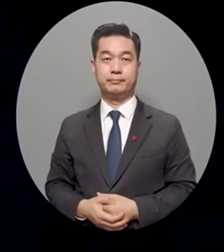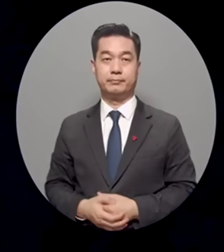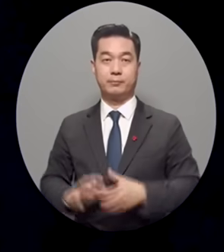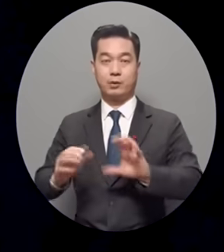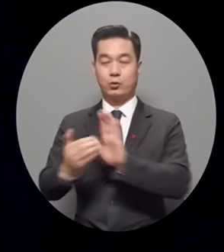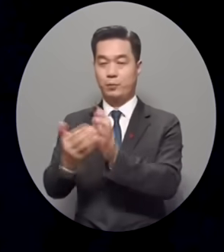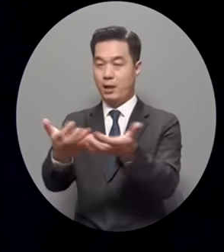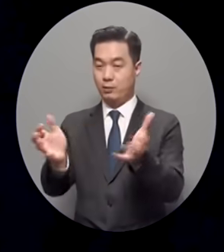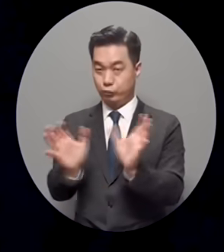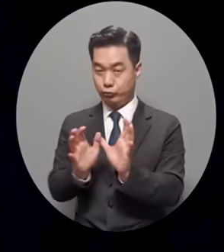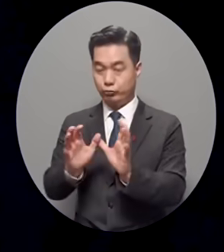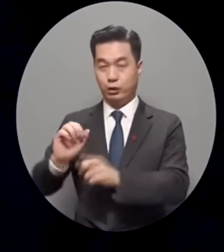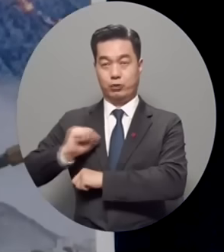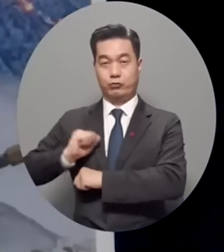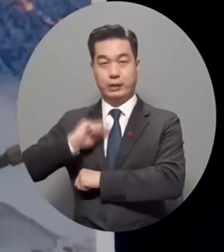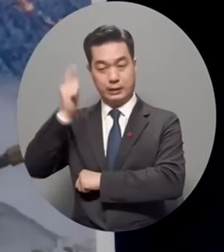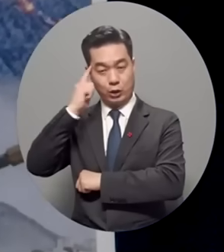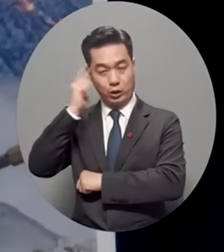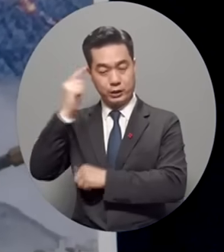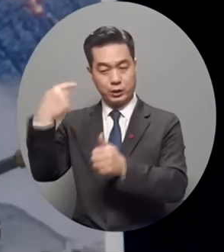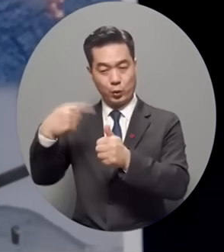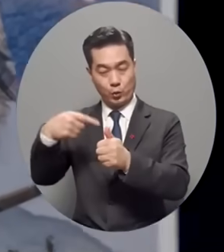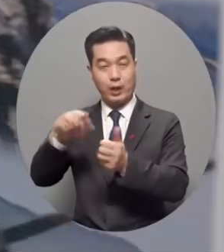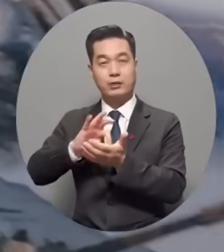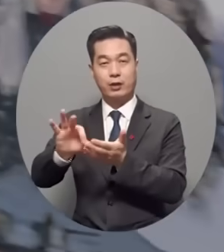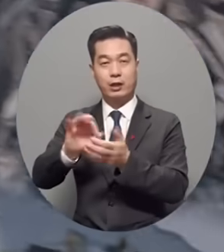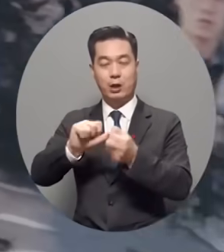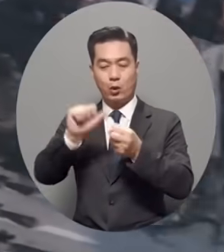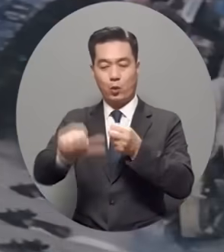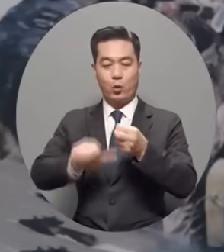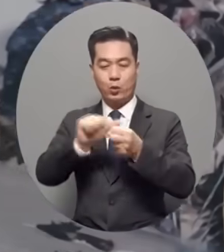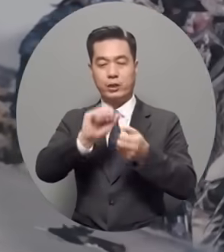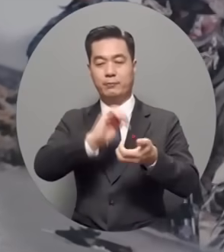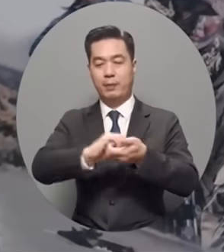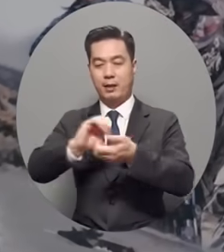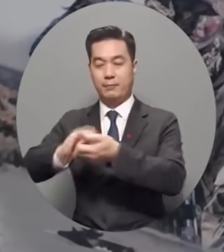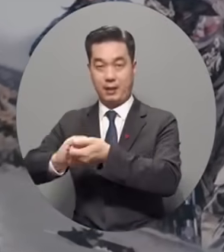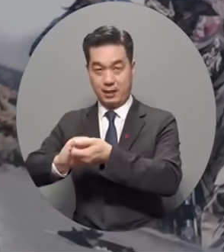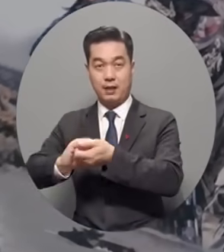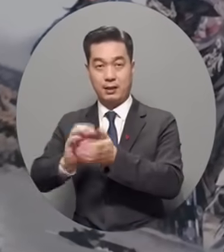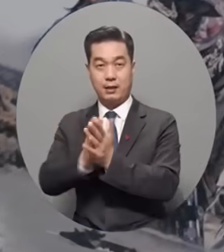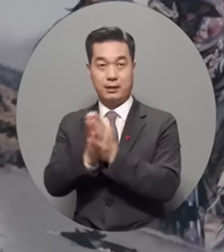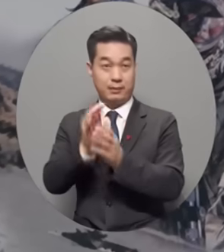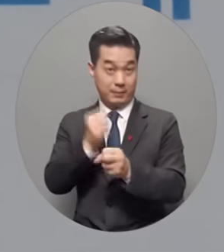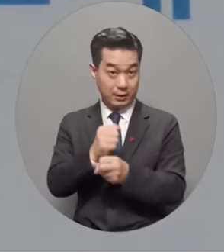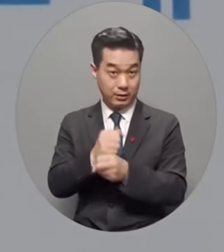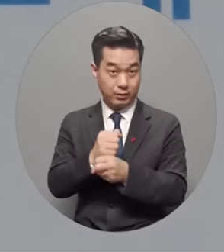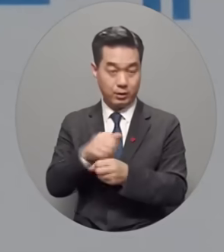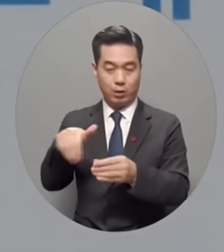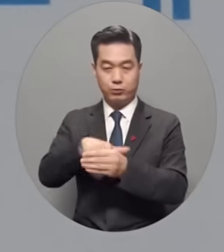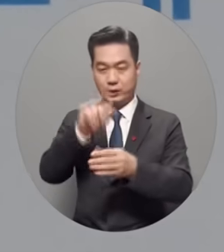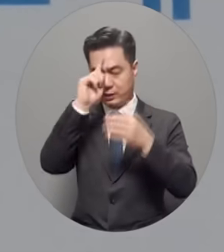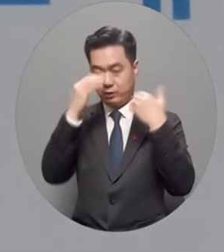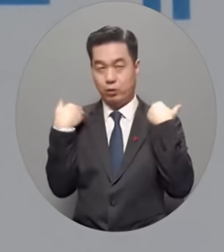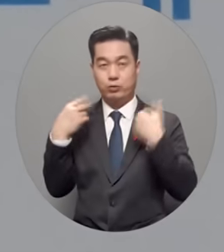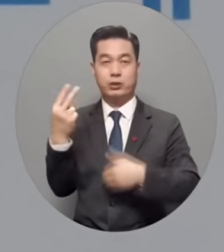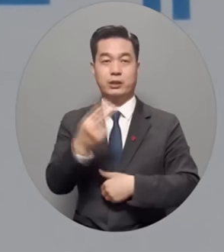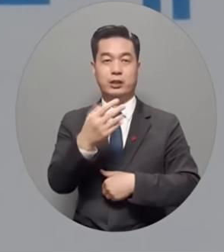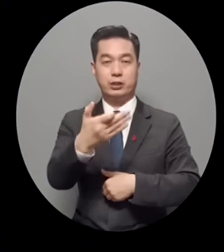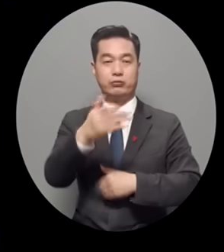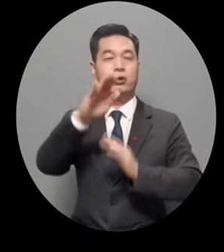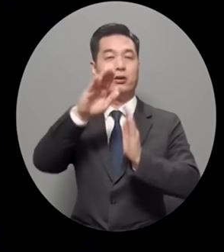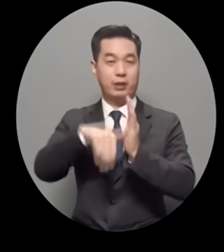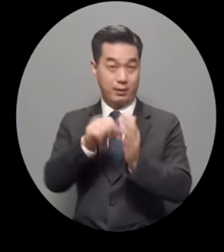국방부는 군인 정신교육에 사용할 교재를 5년 주기로 내놓고 있습니다. 기존 교재는 문재인 정부 시절인 2019년 나온